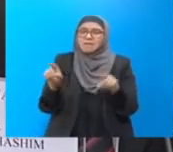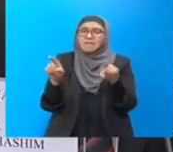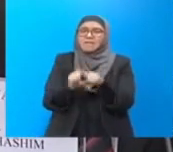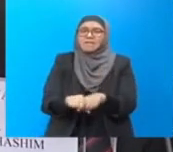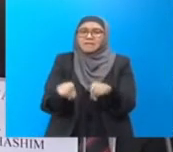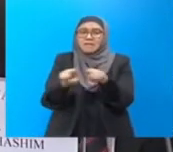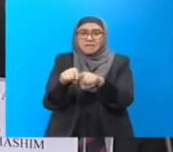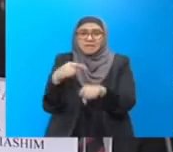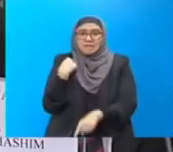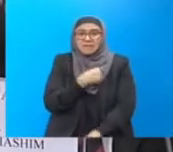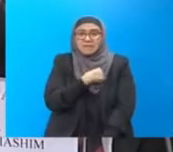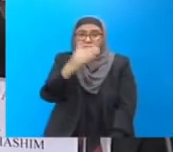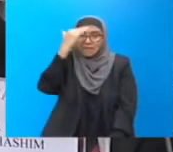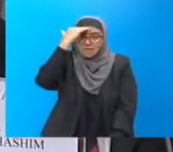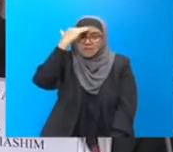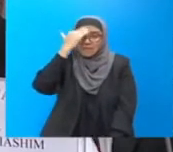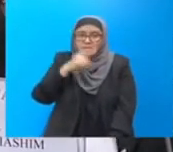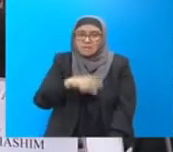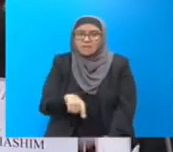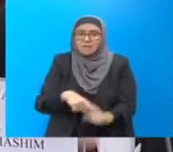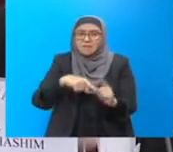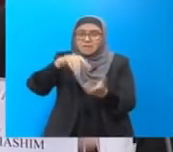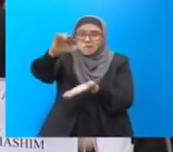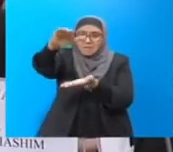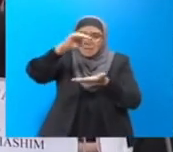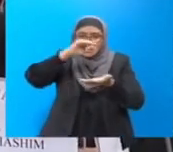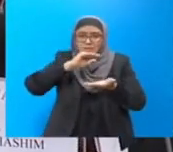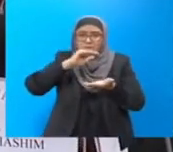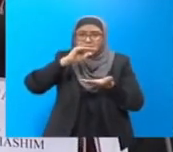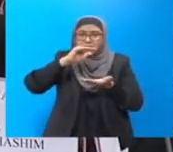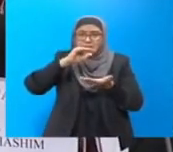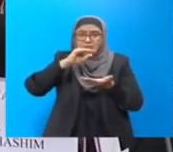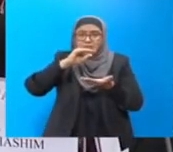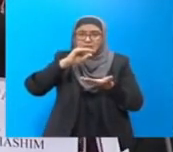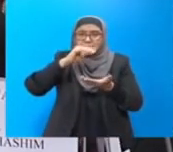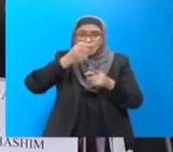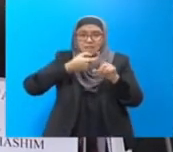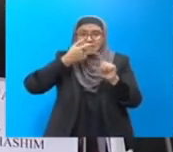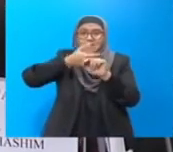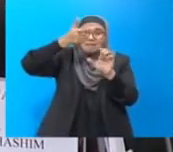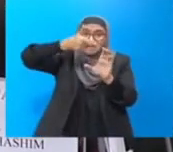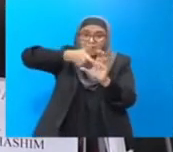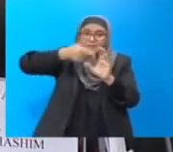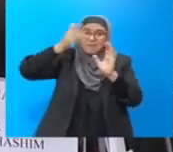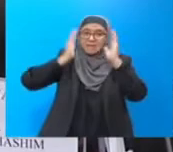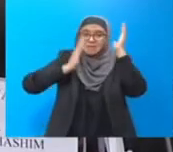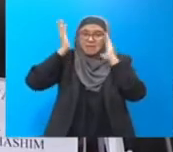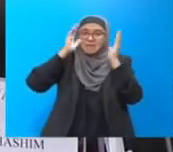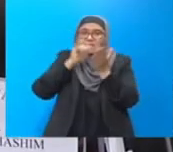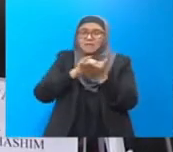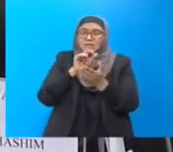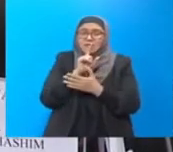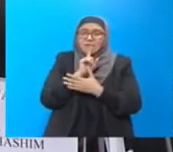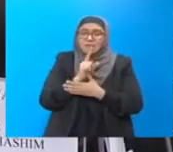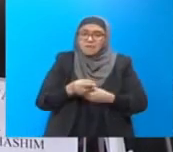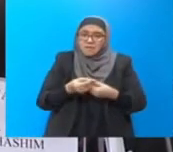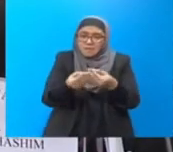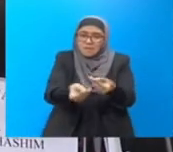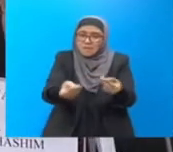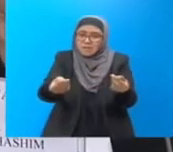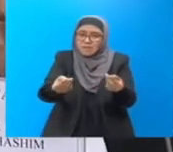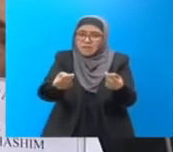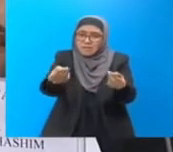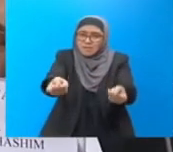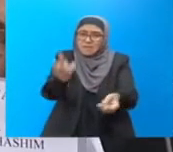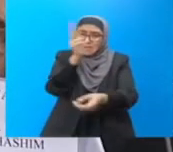maklum bahwasanya sumbangan daripada Petronas yang memberikan kepada